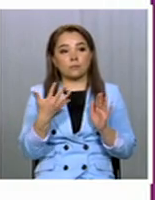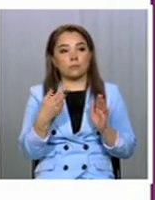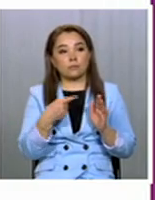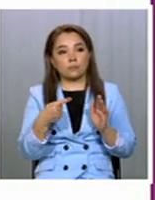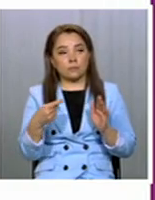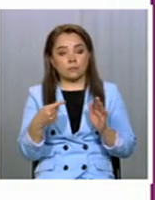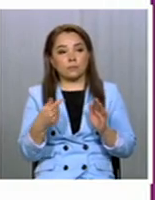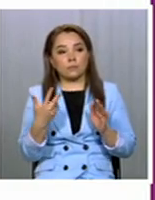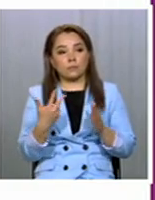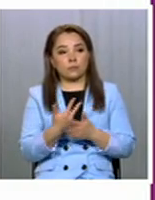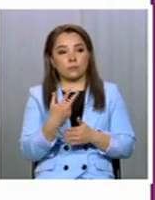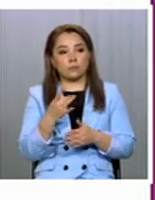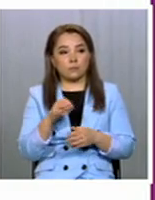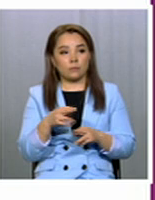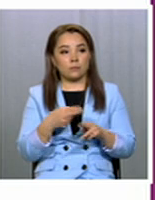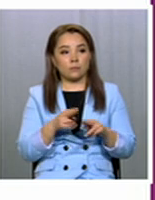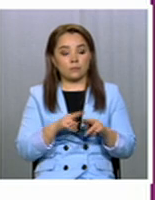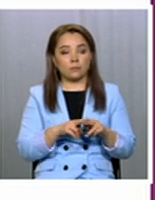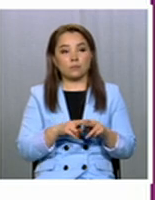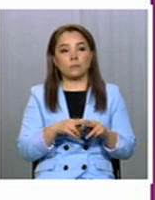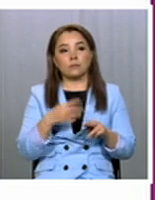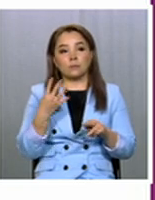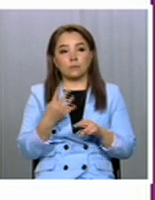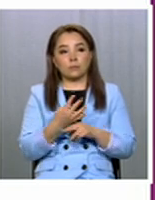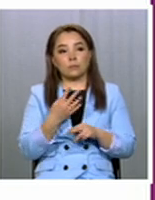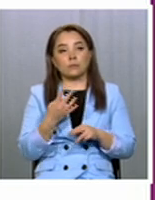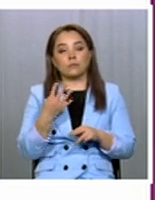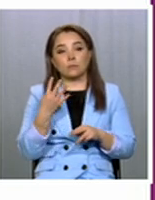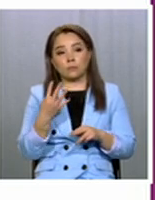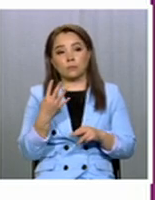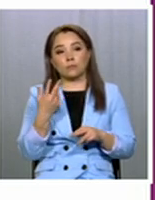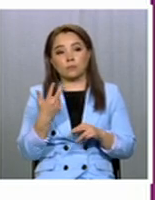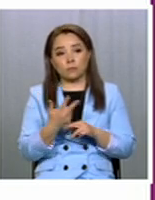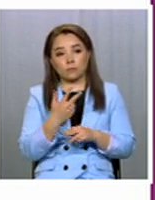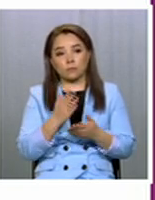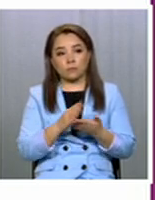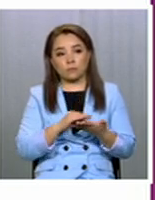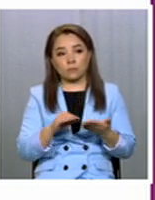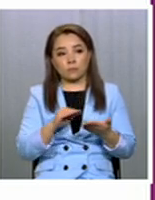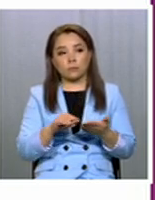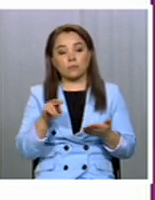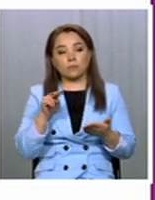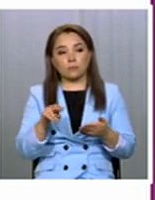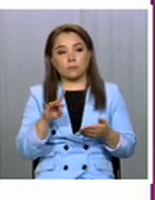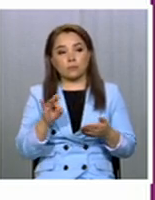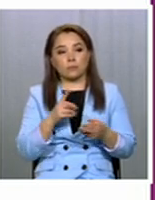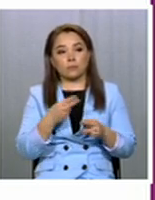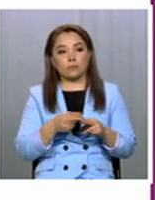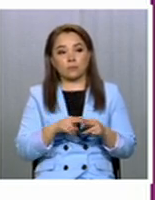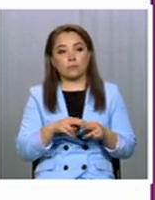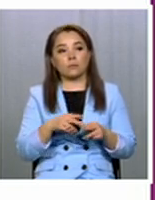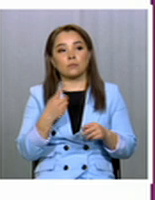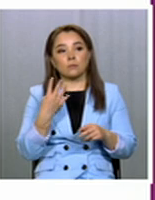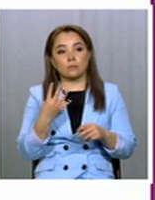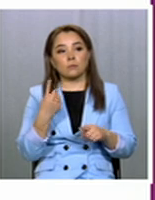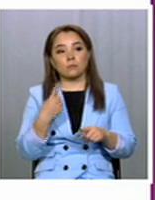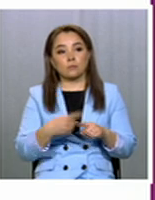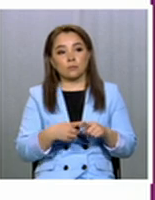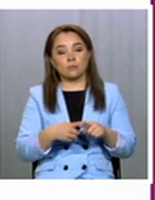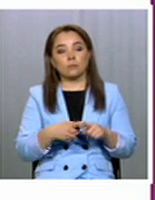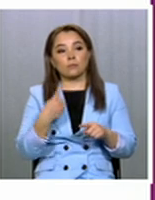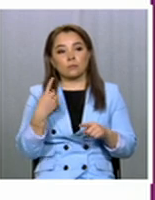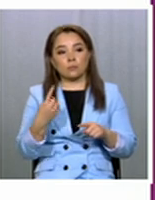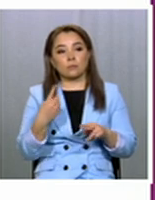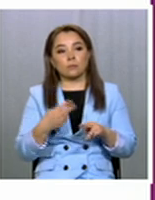3 рет, 4, 3 рет тізбегі пайда болды. Және P рет 4 плюс 1, яғни K плюс 1-ді